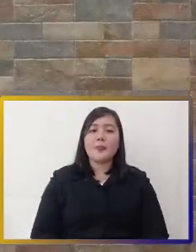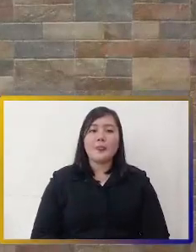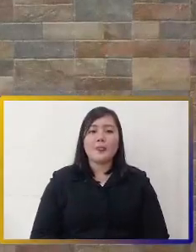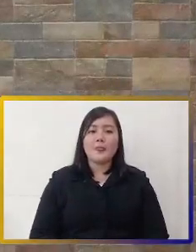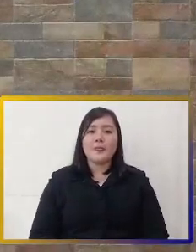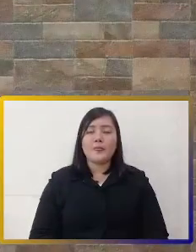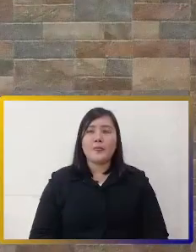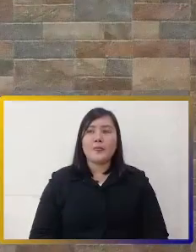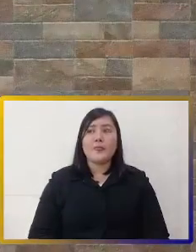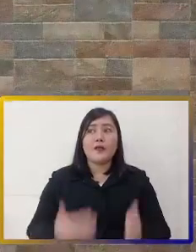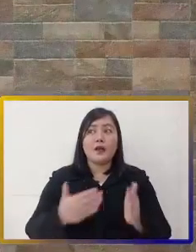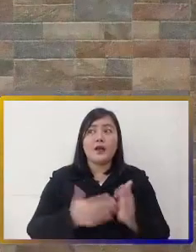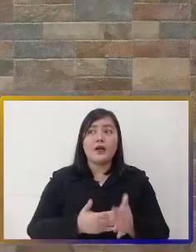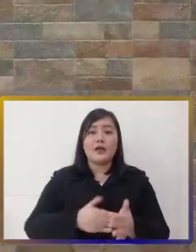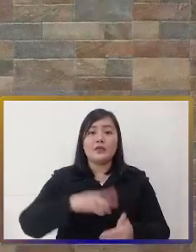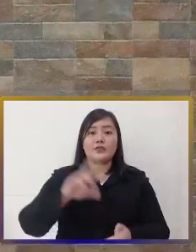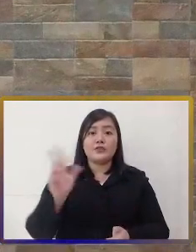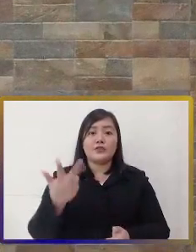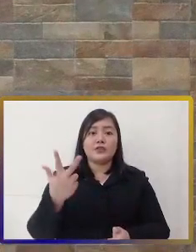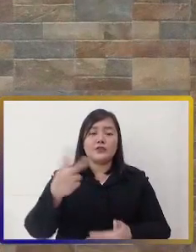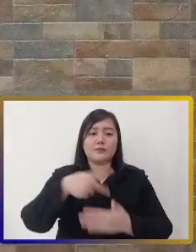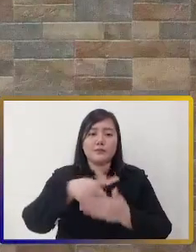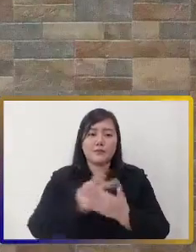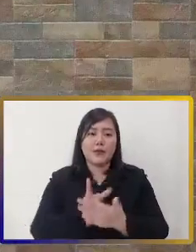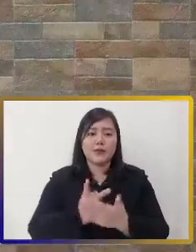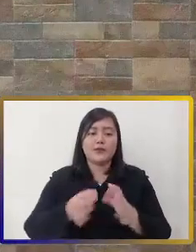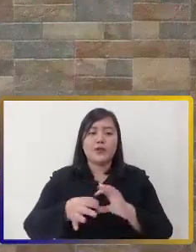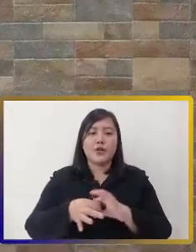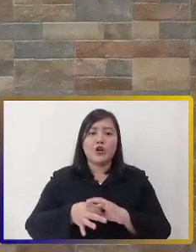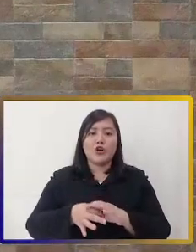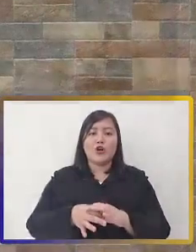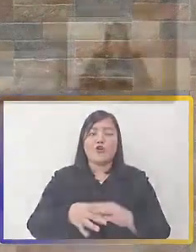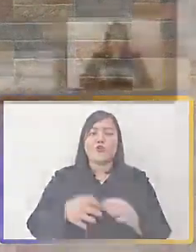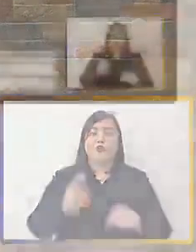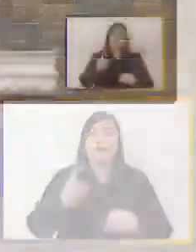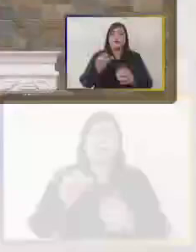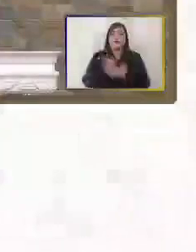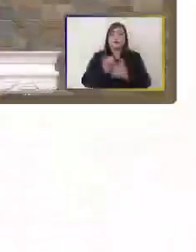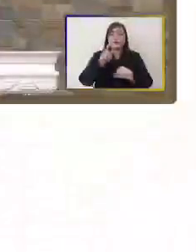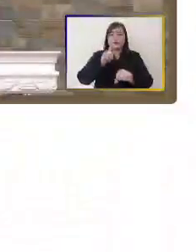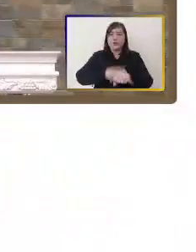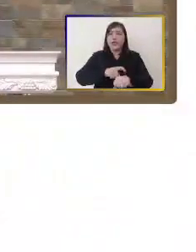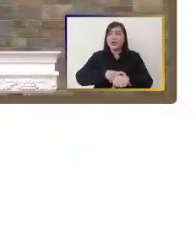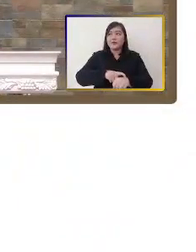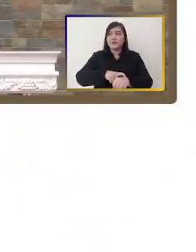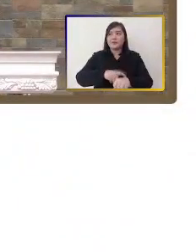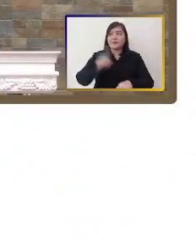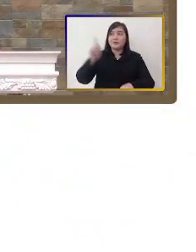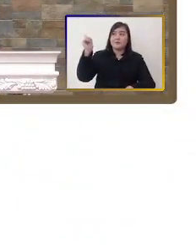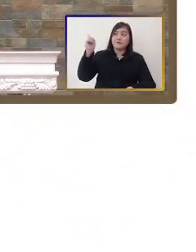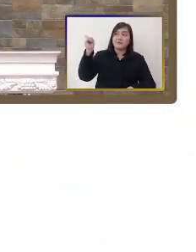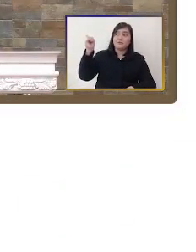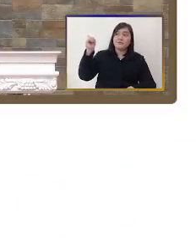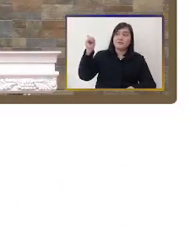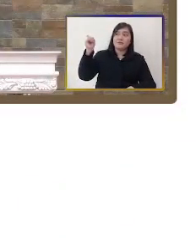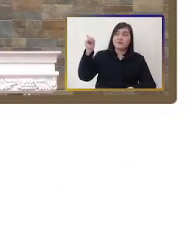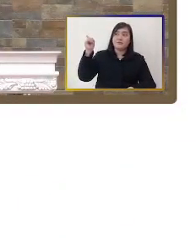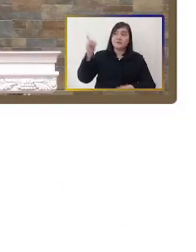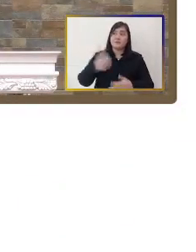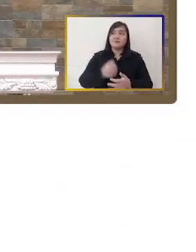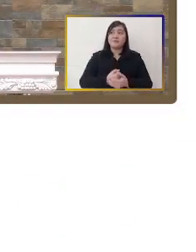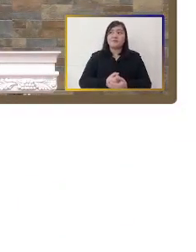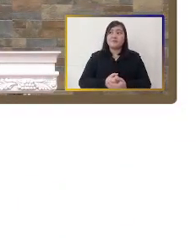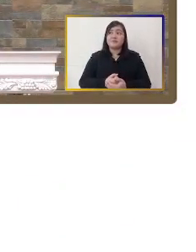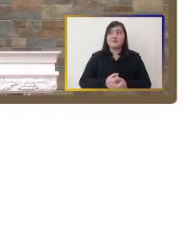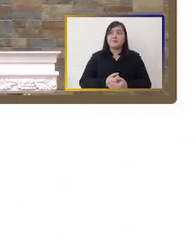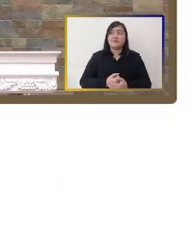of the papacy, hanggang dumating, mga kapatid, sa panahon na tinatawag nating si Emperor Constantine. Na makikita